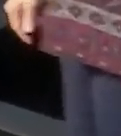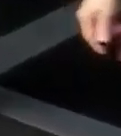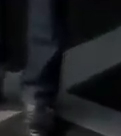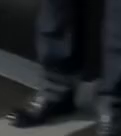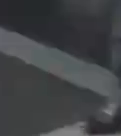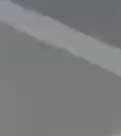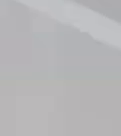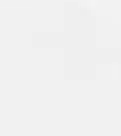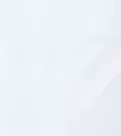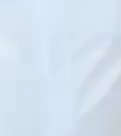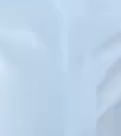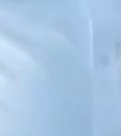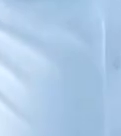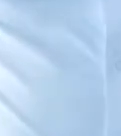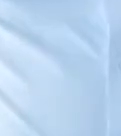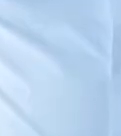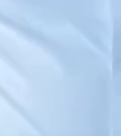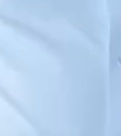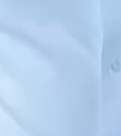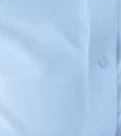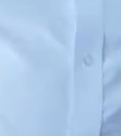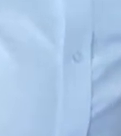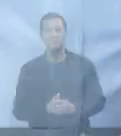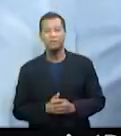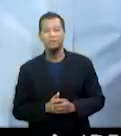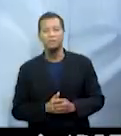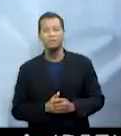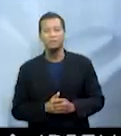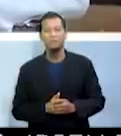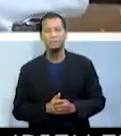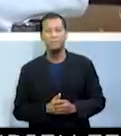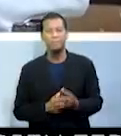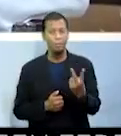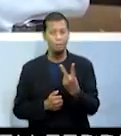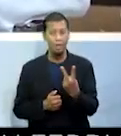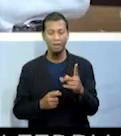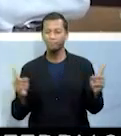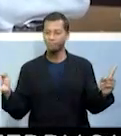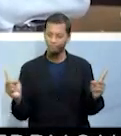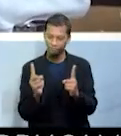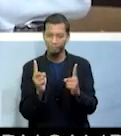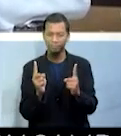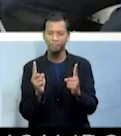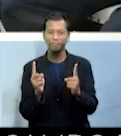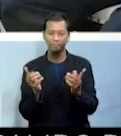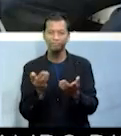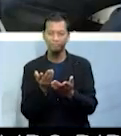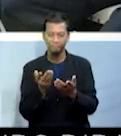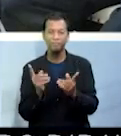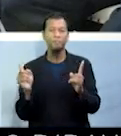2024. Saya dan Pak Muhdi, Ketum Berkarya, bertemu sebagai lanjutan